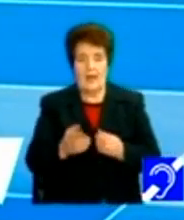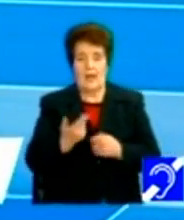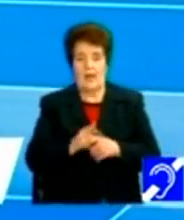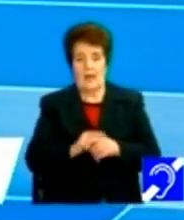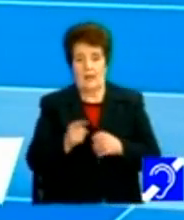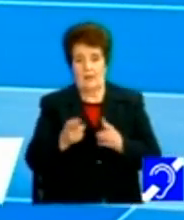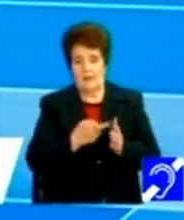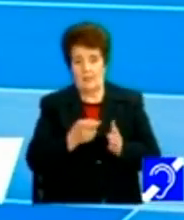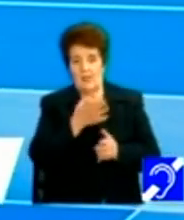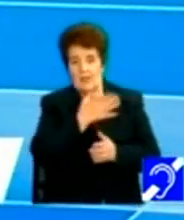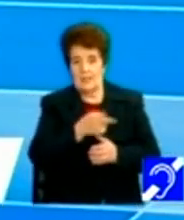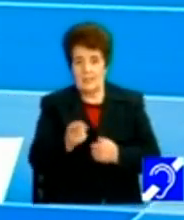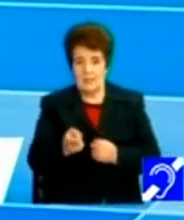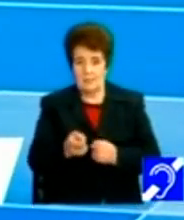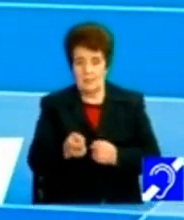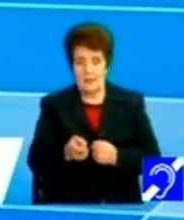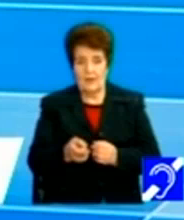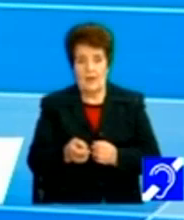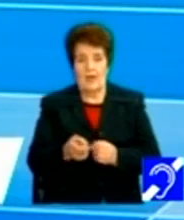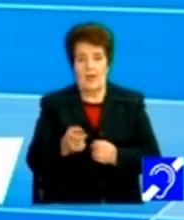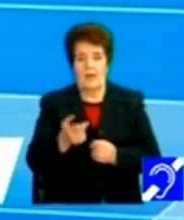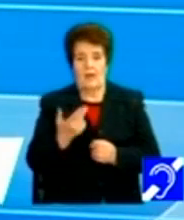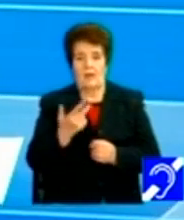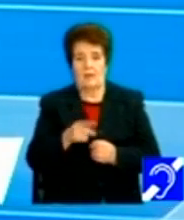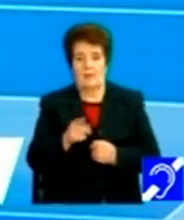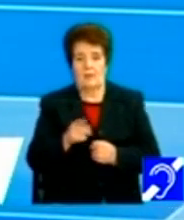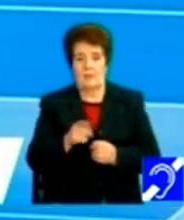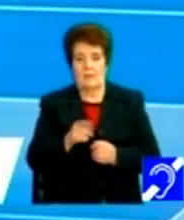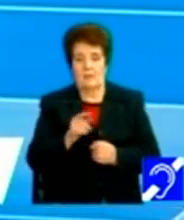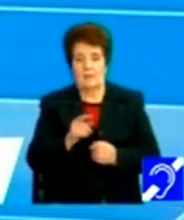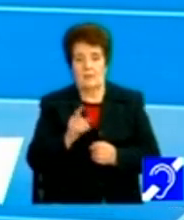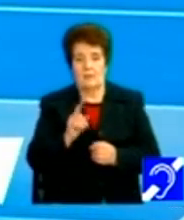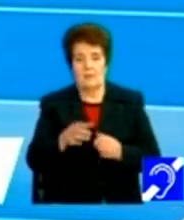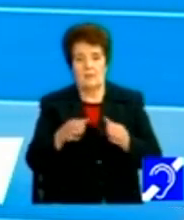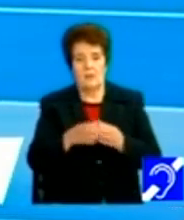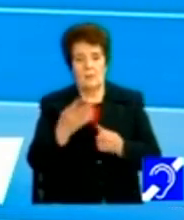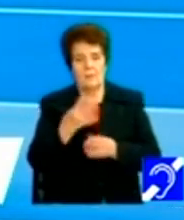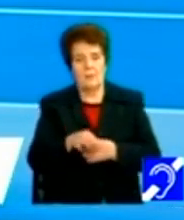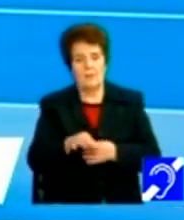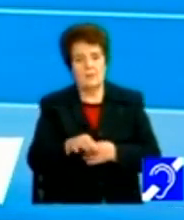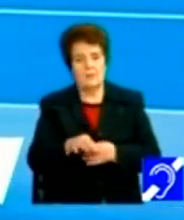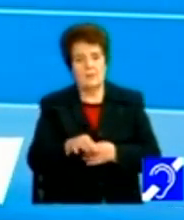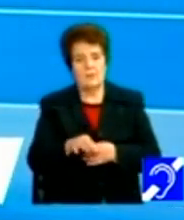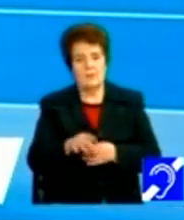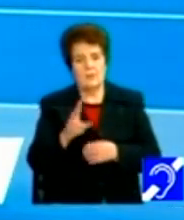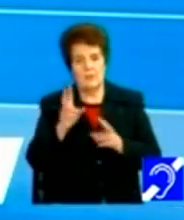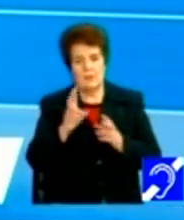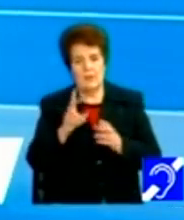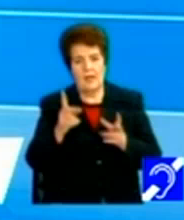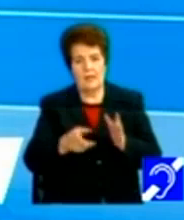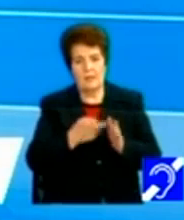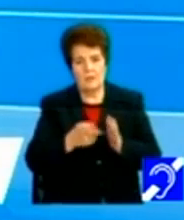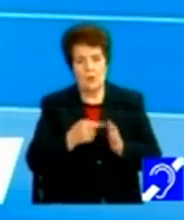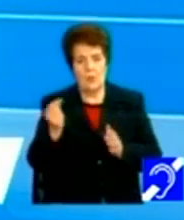barometru. În timp ce, deci 33% își doresc unirea cu România, în timp ce împotrivă se declară 48% din respondenți, sondaj realizat pe un eșantion